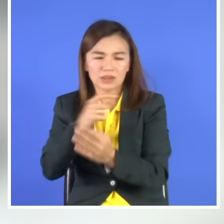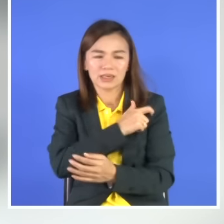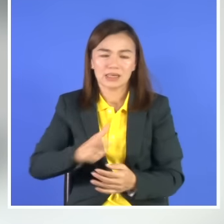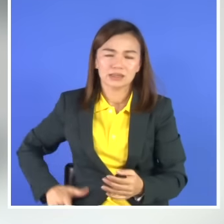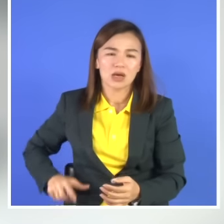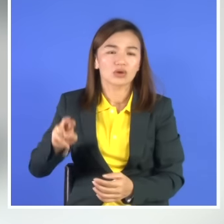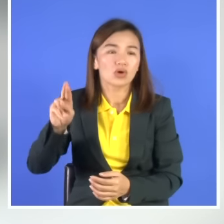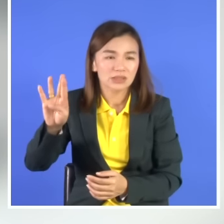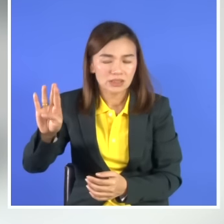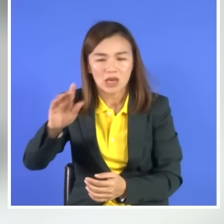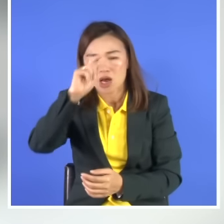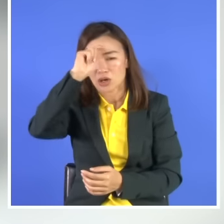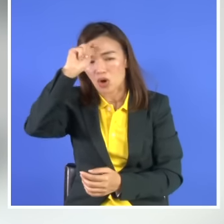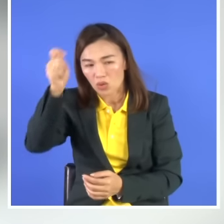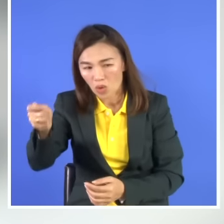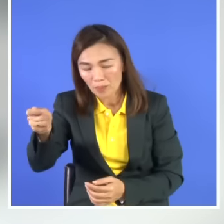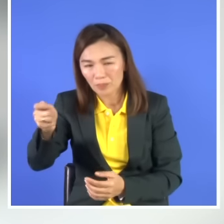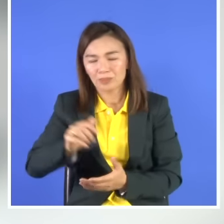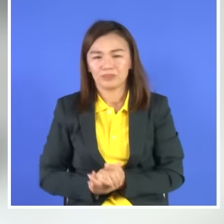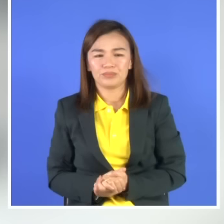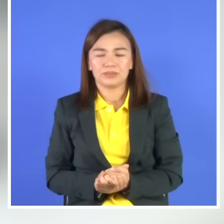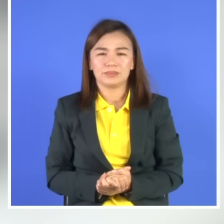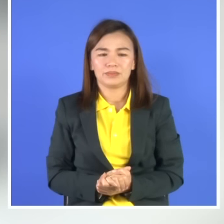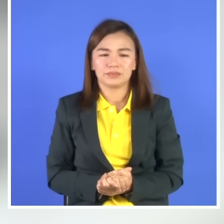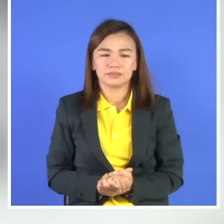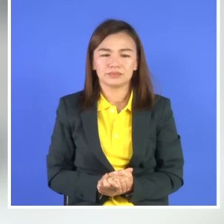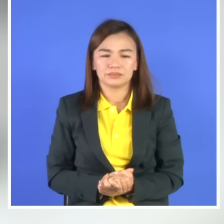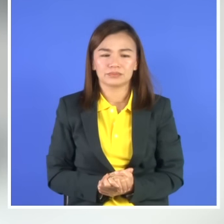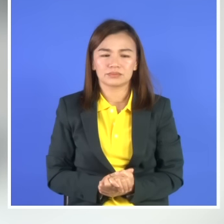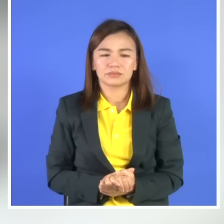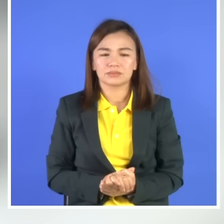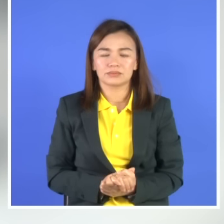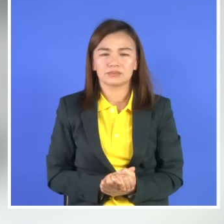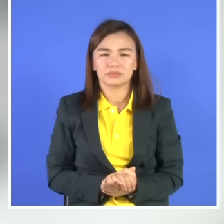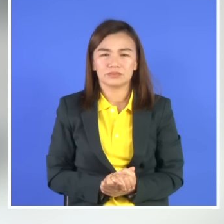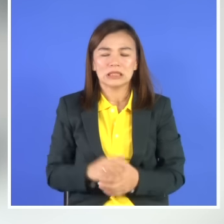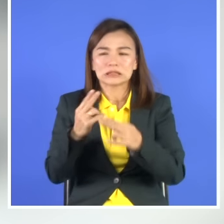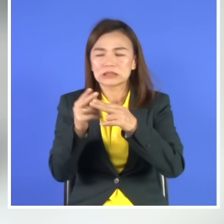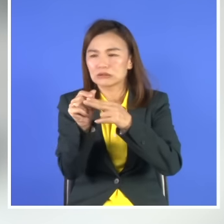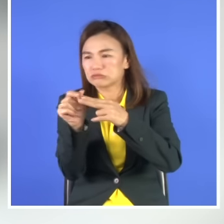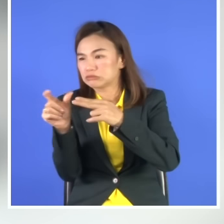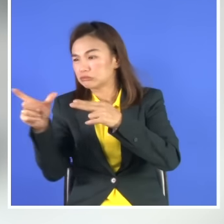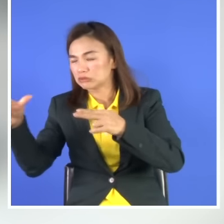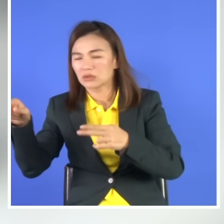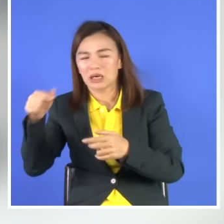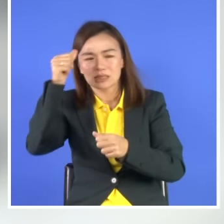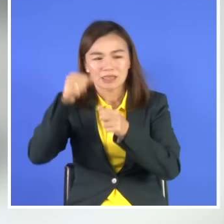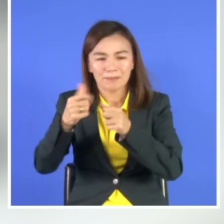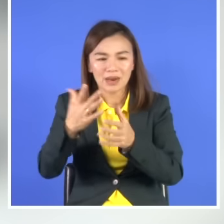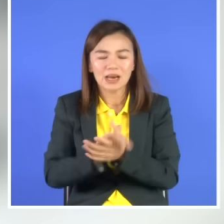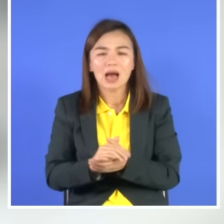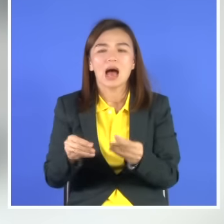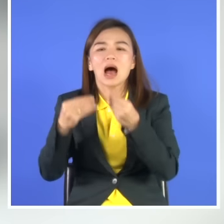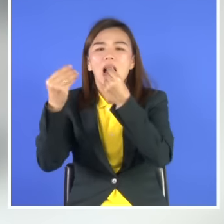ง เป็นเกียรติพระเนี่ยยาวแหละเดี๋ยวก็จำไม่ได้เดี๋ยวขออภัยนะคะคุณผู้ชมเป็นเกียรติแก่พระเ